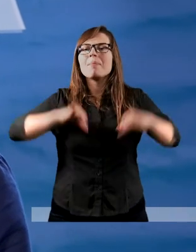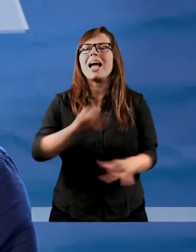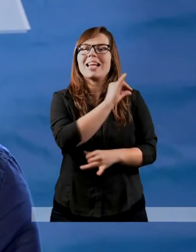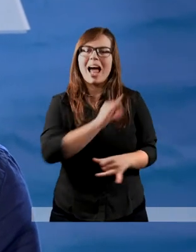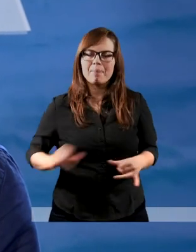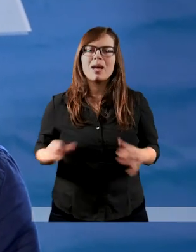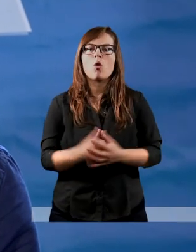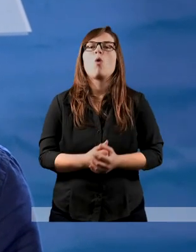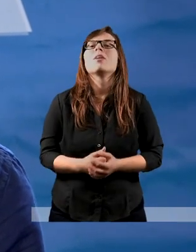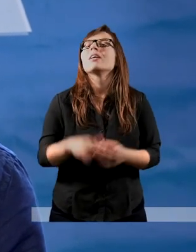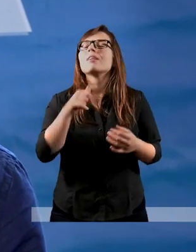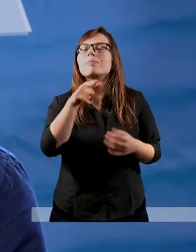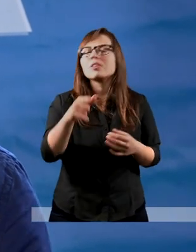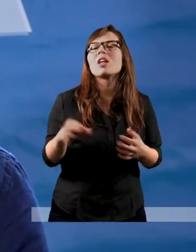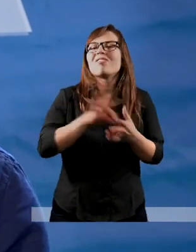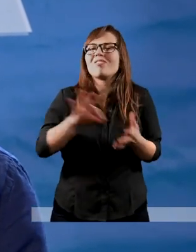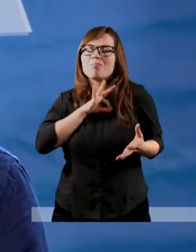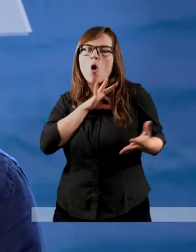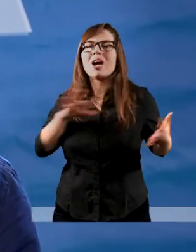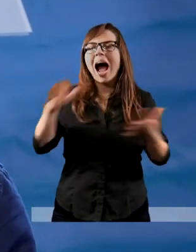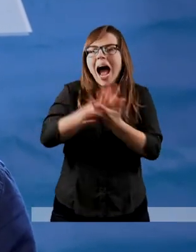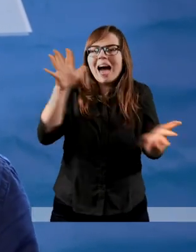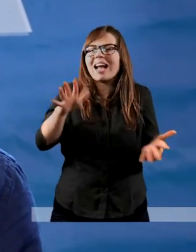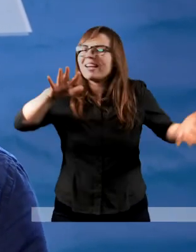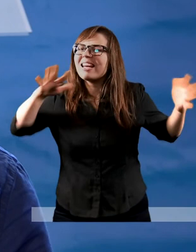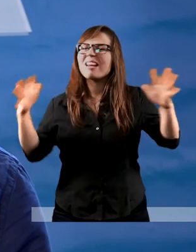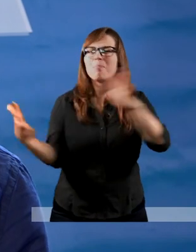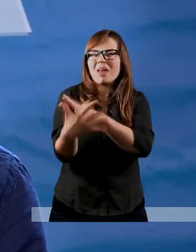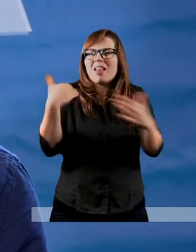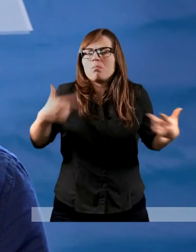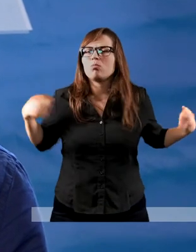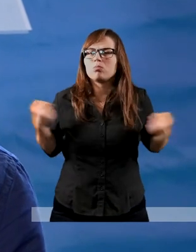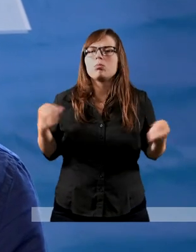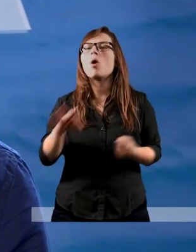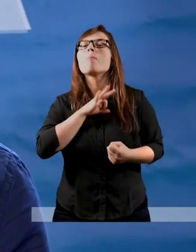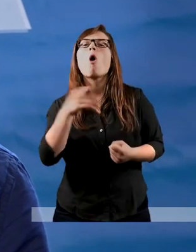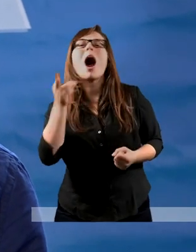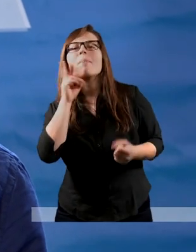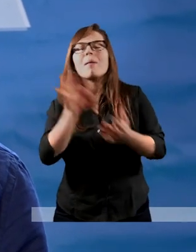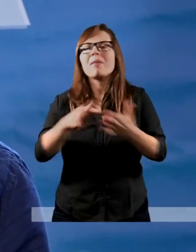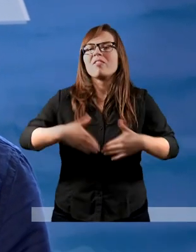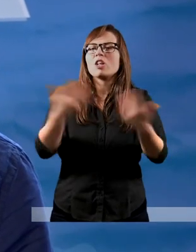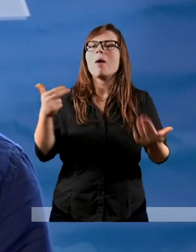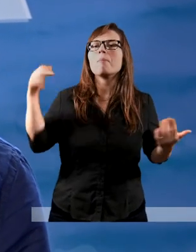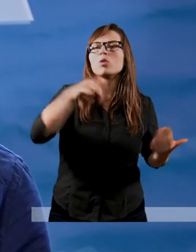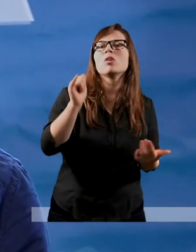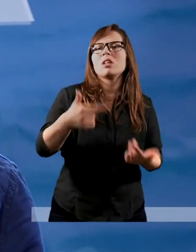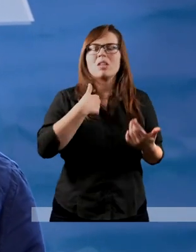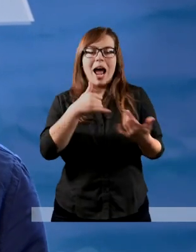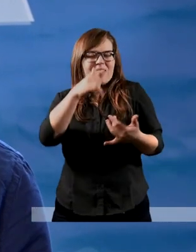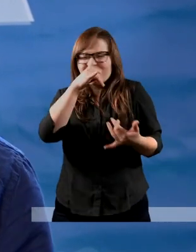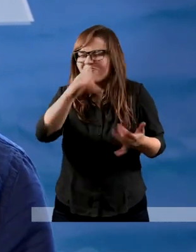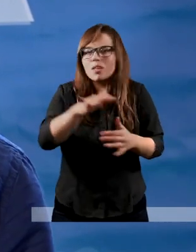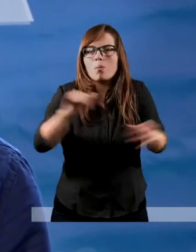samego. I wielka zmiana zaszła w moim charakterze. Pamiętam, pewnego dnia moja mama przyszła i powiedziała: Grzysiek, ja nie